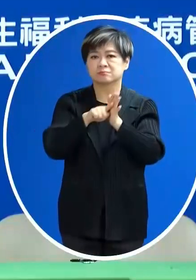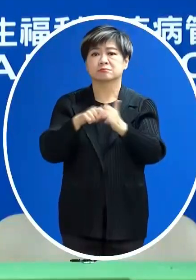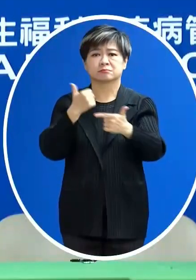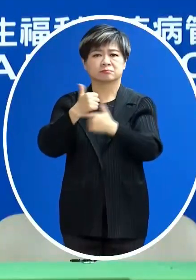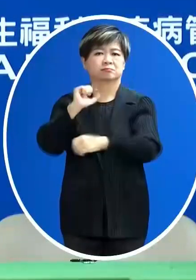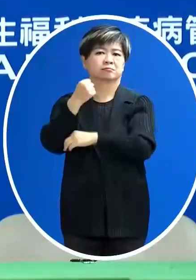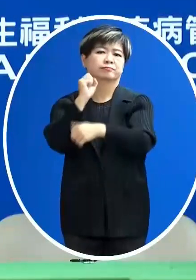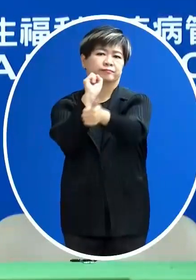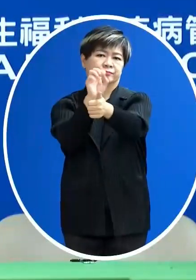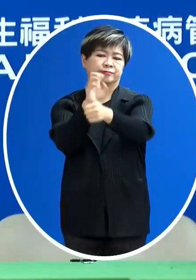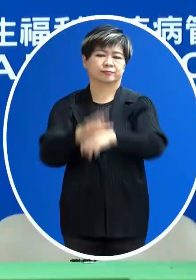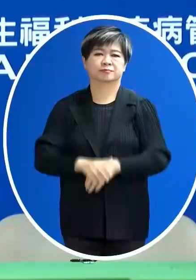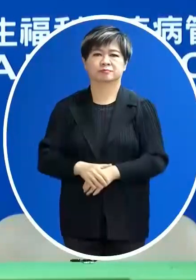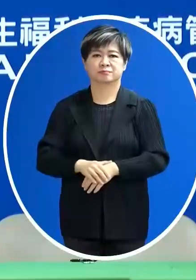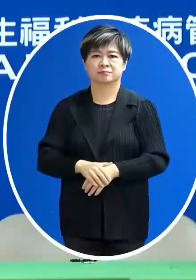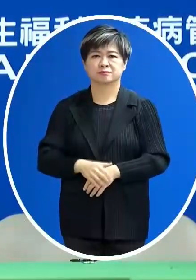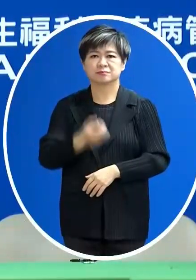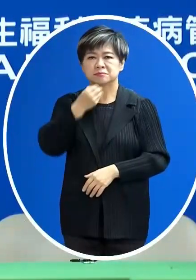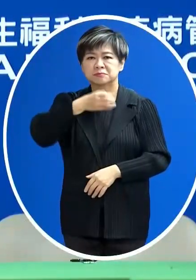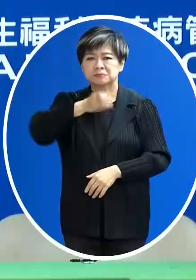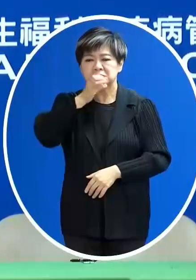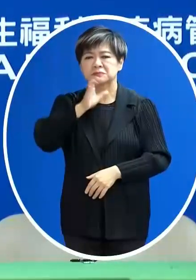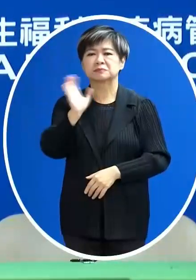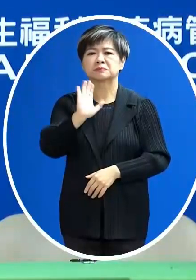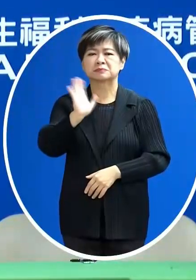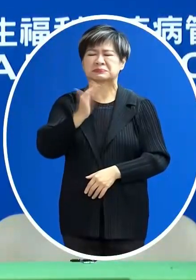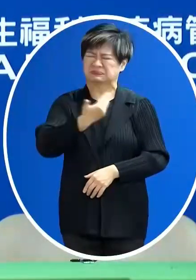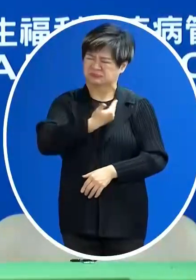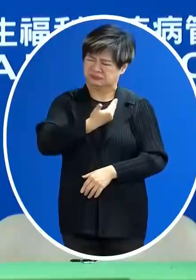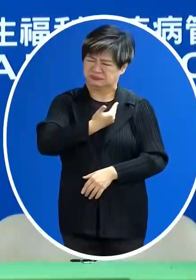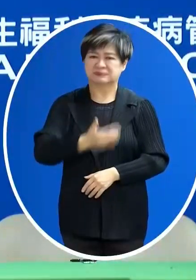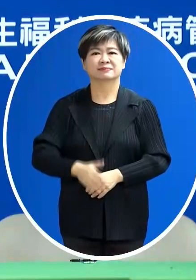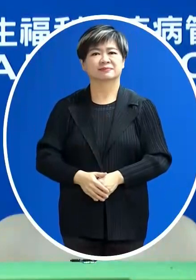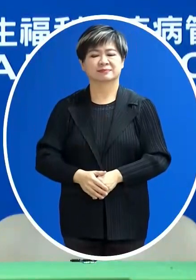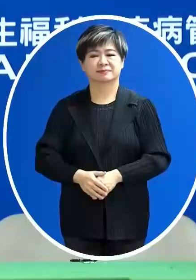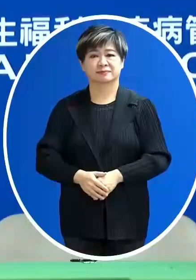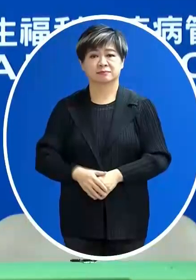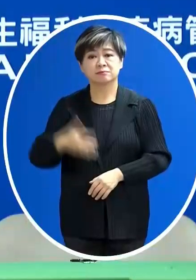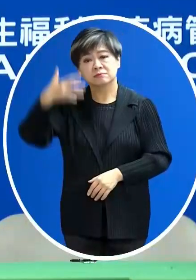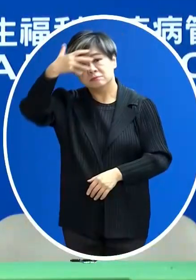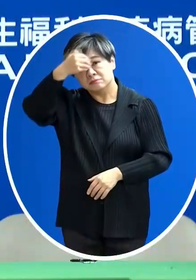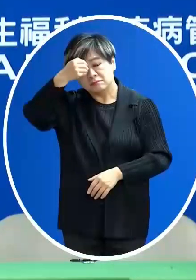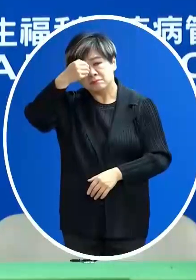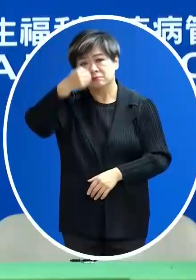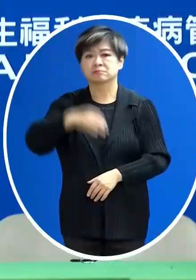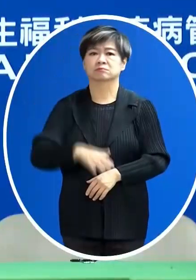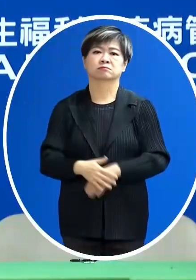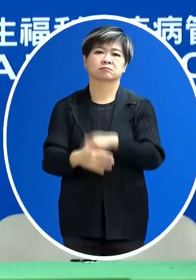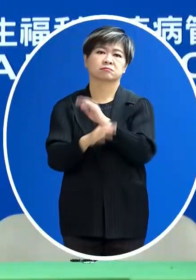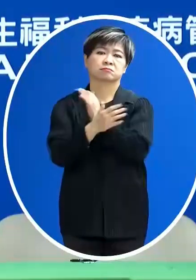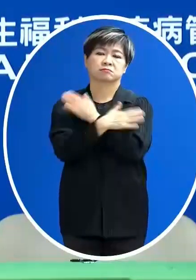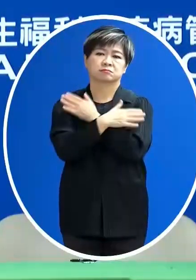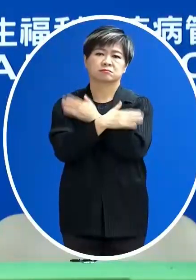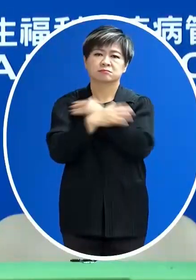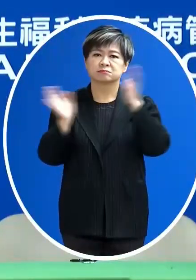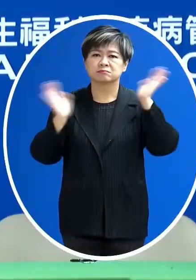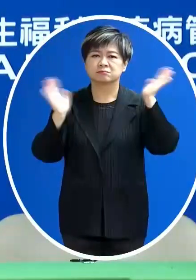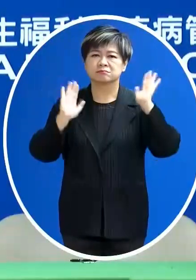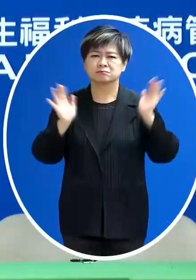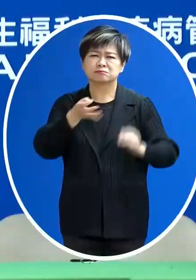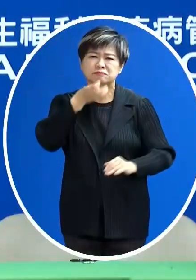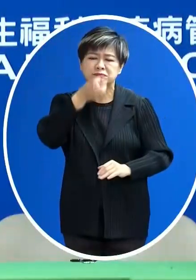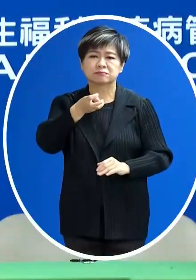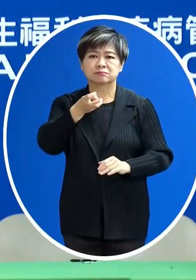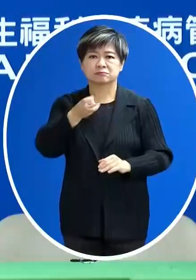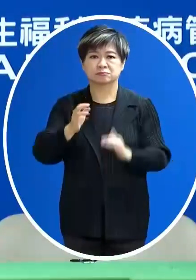议。那能够不要饮食就尽量不要饮食。那希望长者、幼儿不要去参加这个人多的